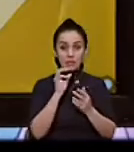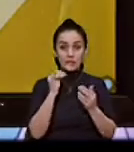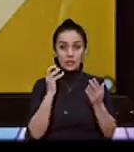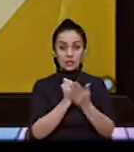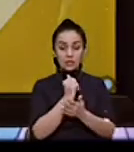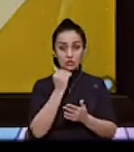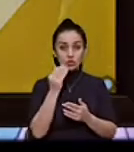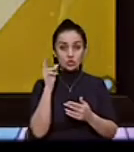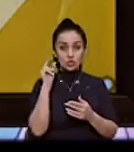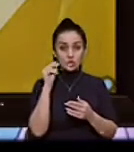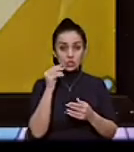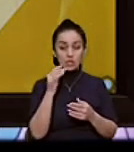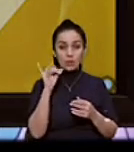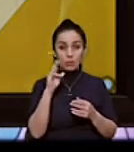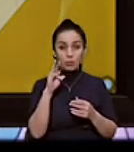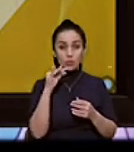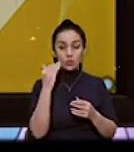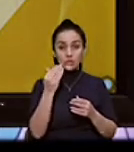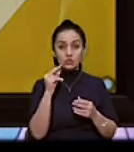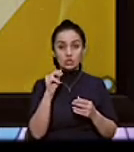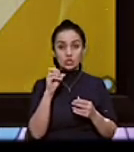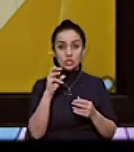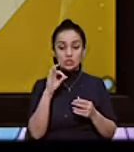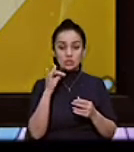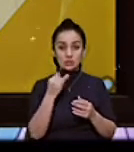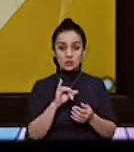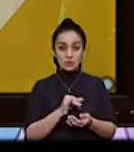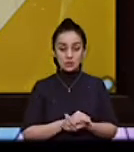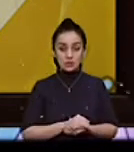на нахождение числа по его дроби.